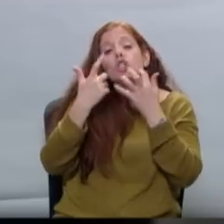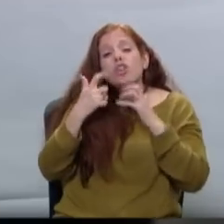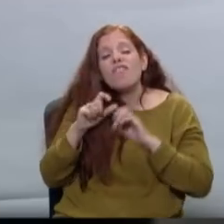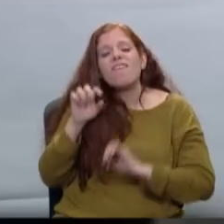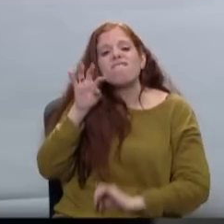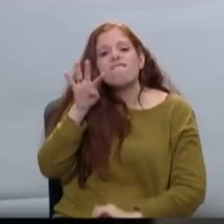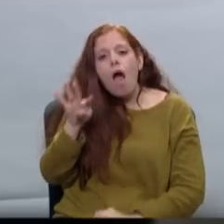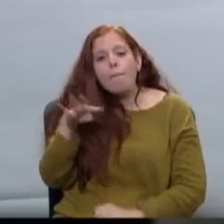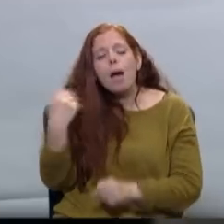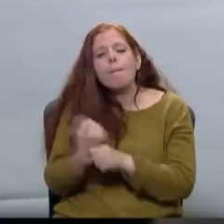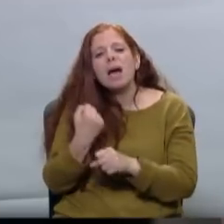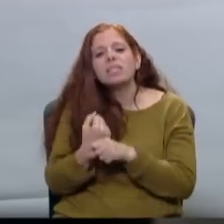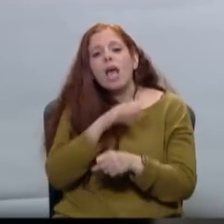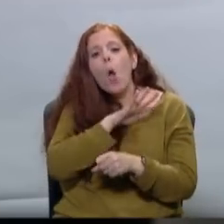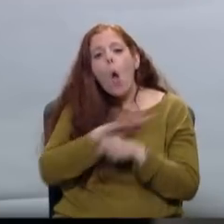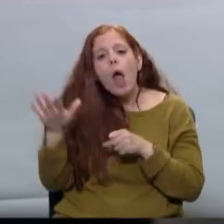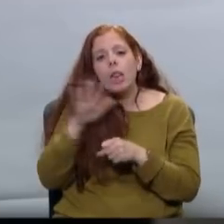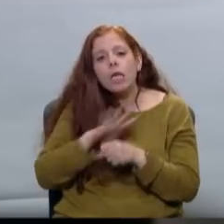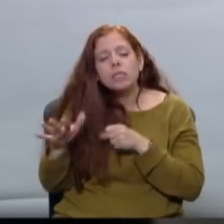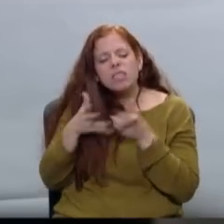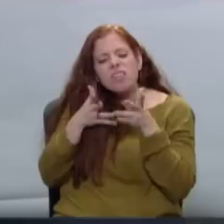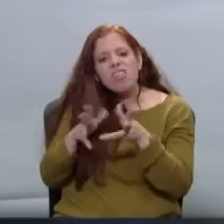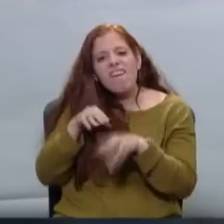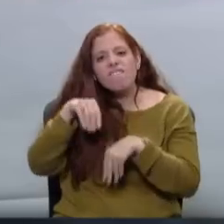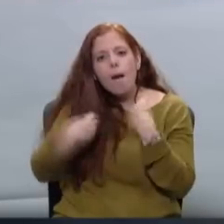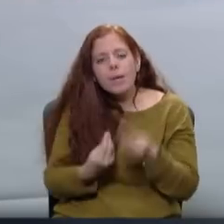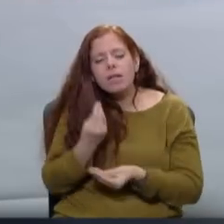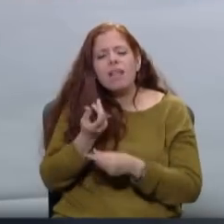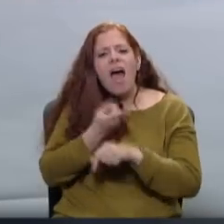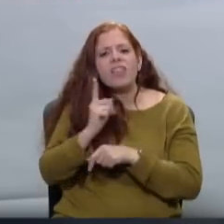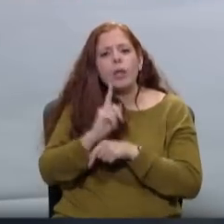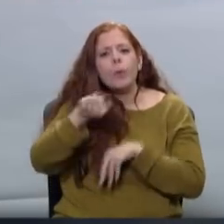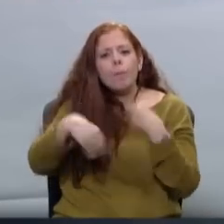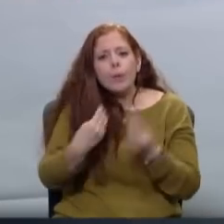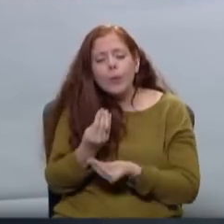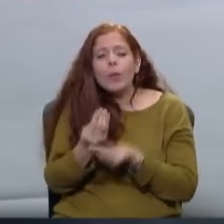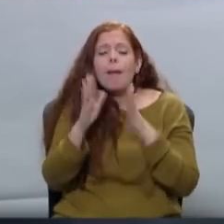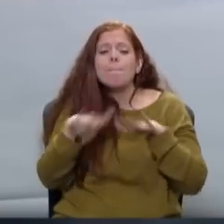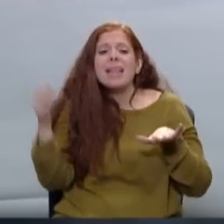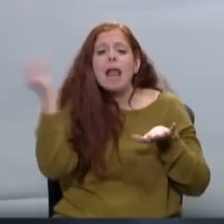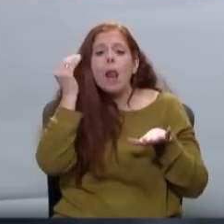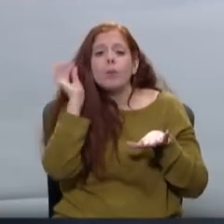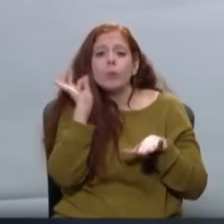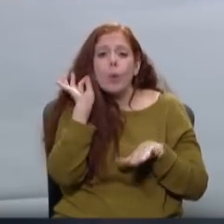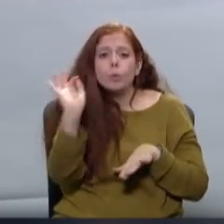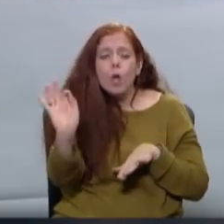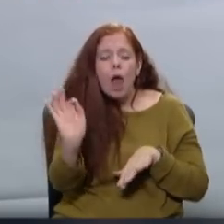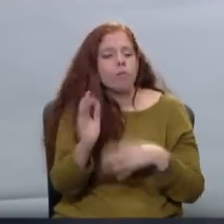74 מעשי אונס, תקיפה מינית, הטרדות מיניות בתלמידות שלה. אני לא